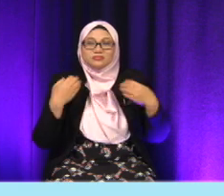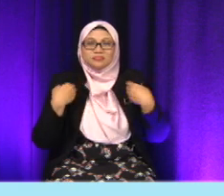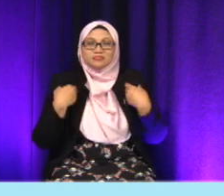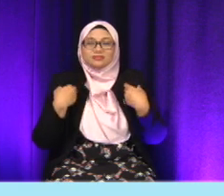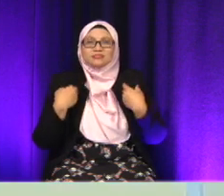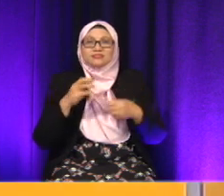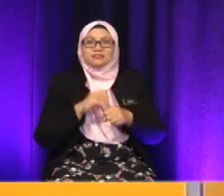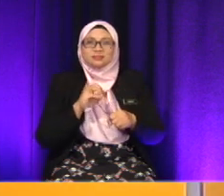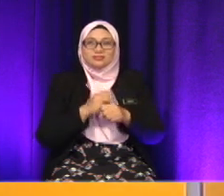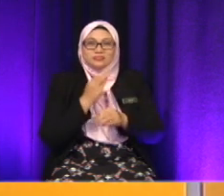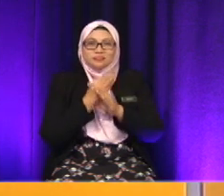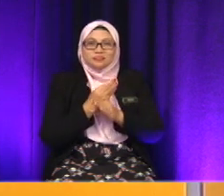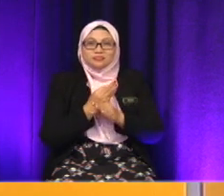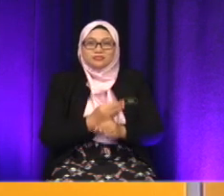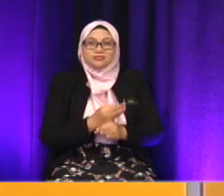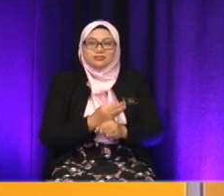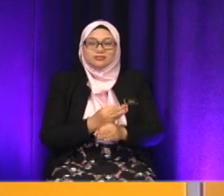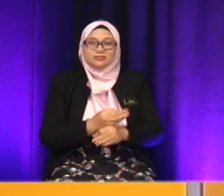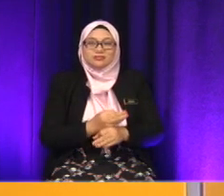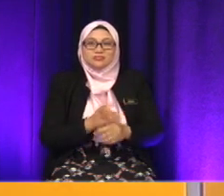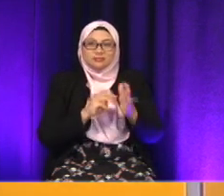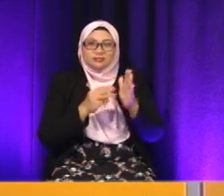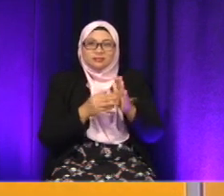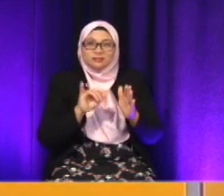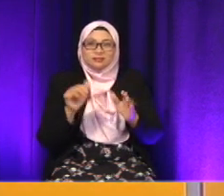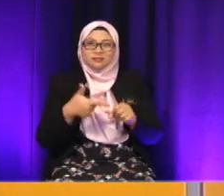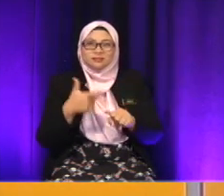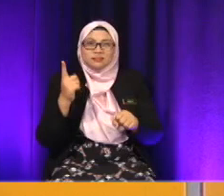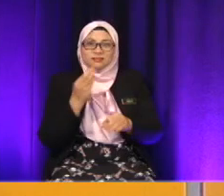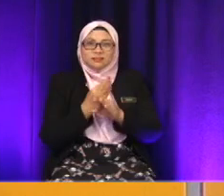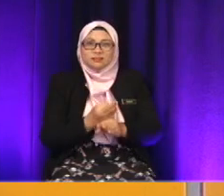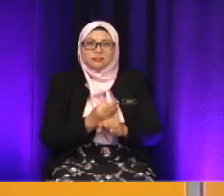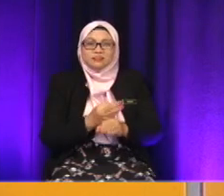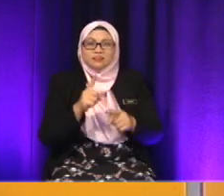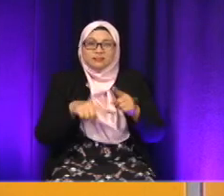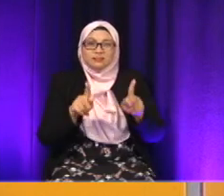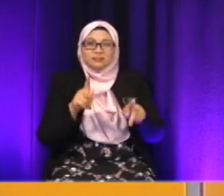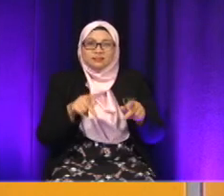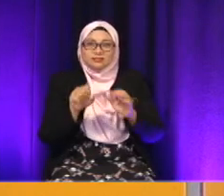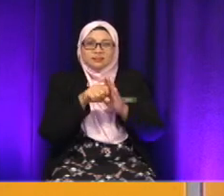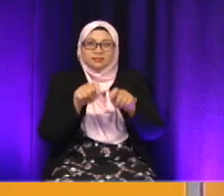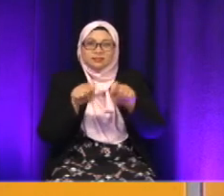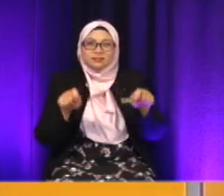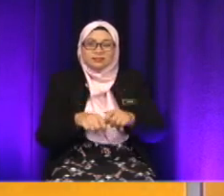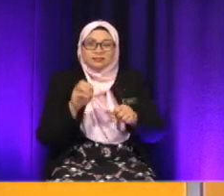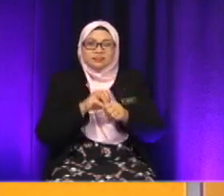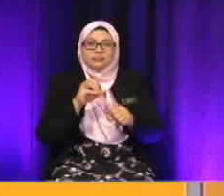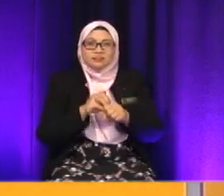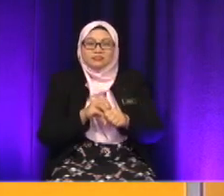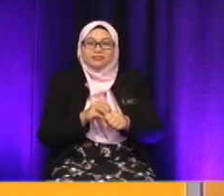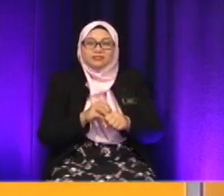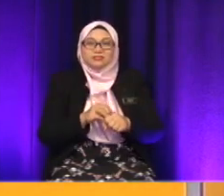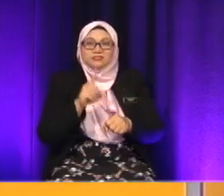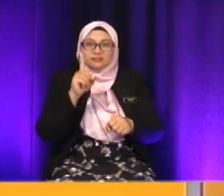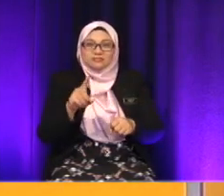kirampurate Maksudnya di luar fungsi lah tapi kalau eee setempat di dalam sebuah fungsi dari saat itu cara